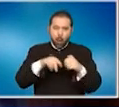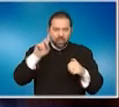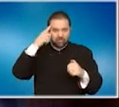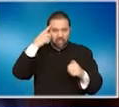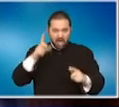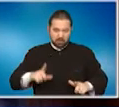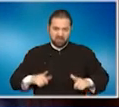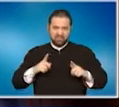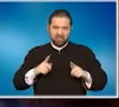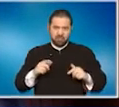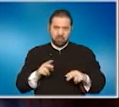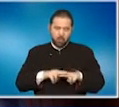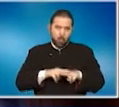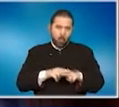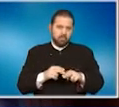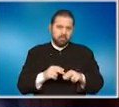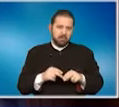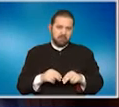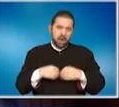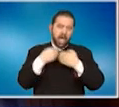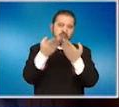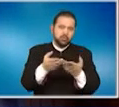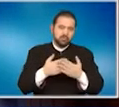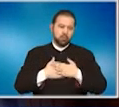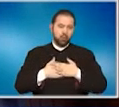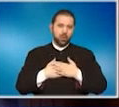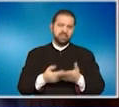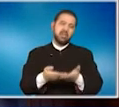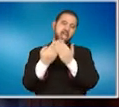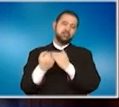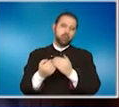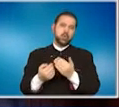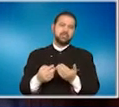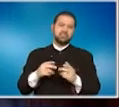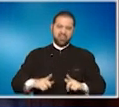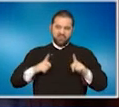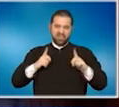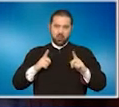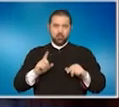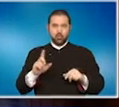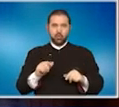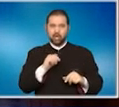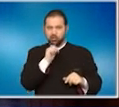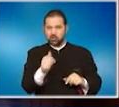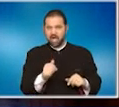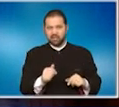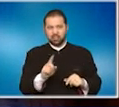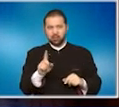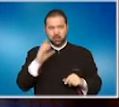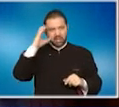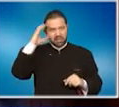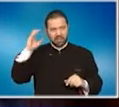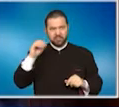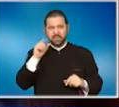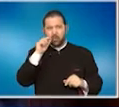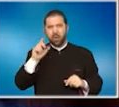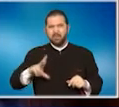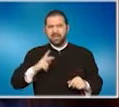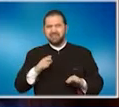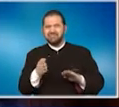și că l-a adus mort în altar și l-a scos viu. Nu era crezut. Ava Ghelasie știa lucrul acesta, că oamenii